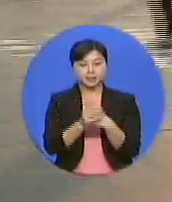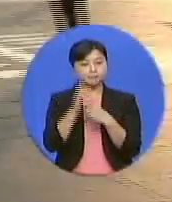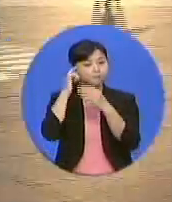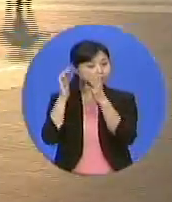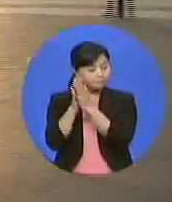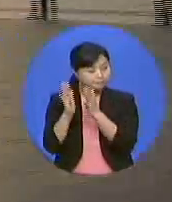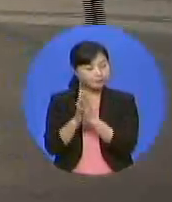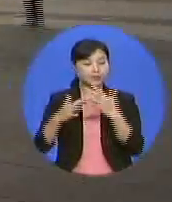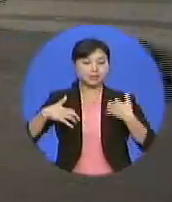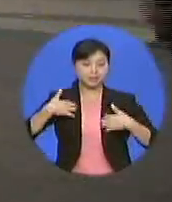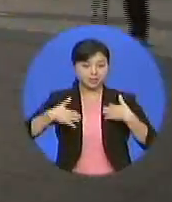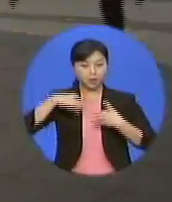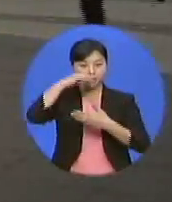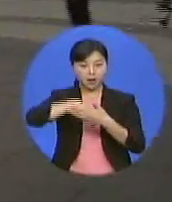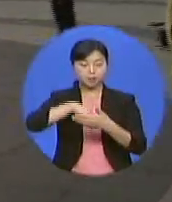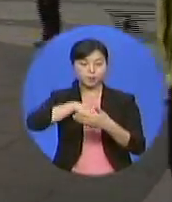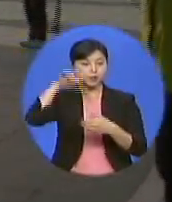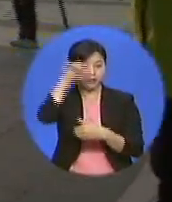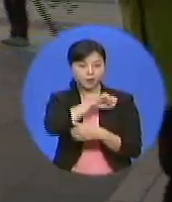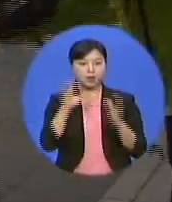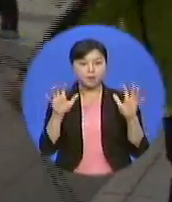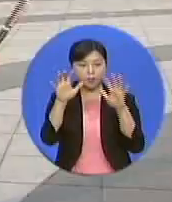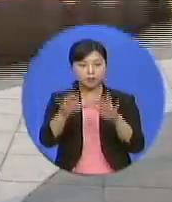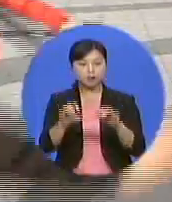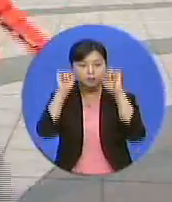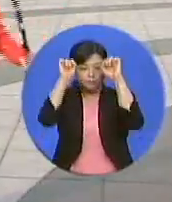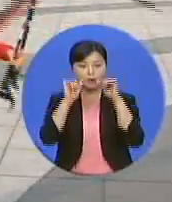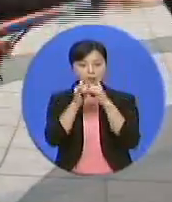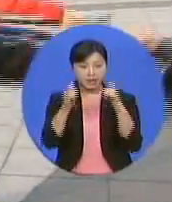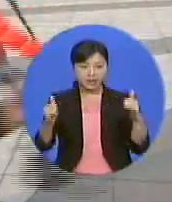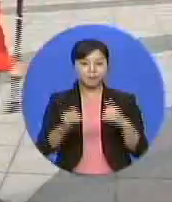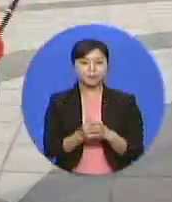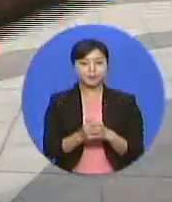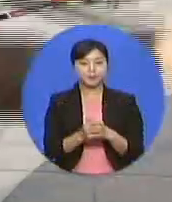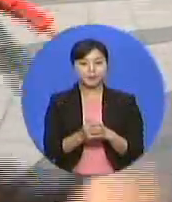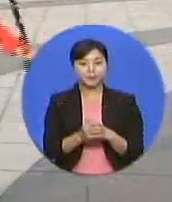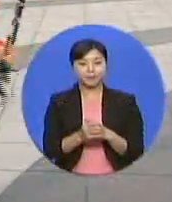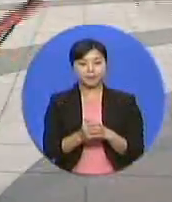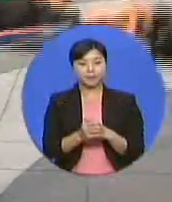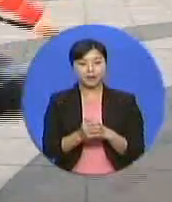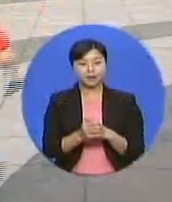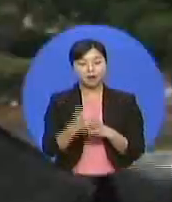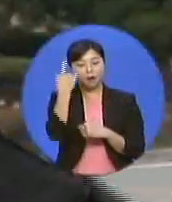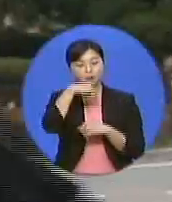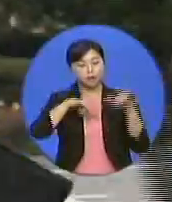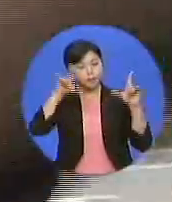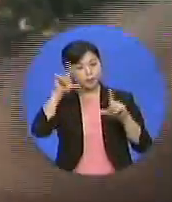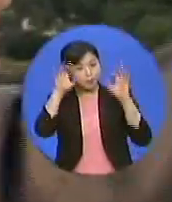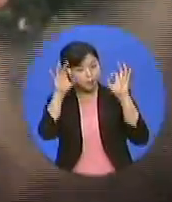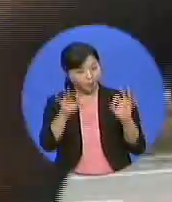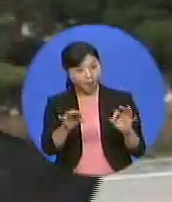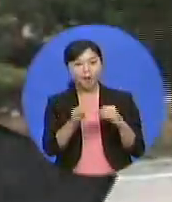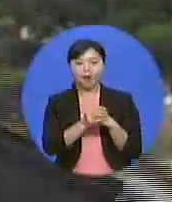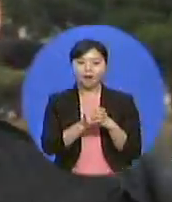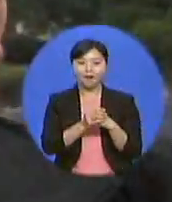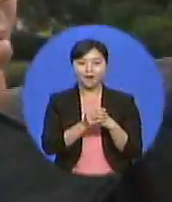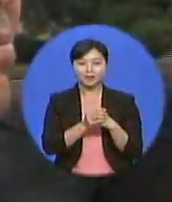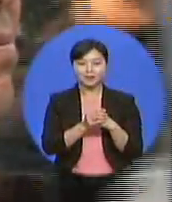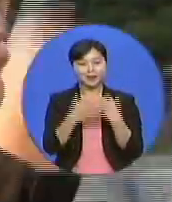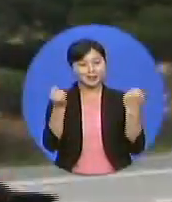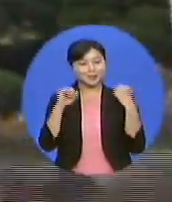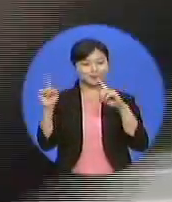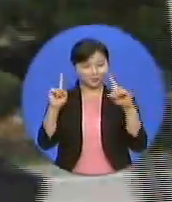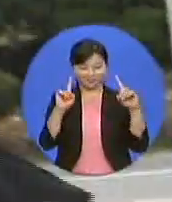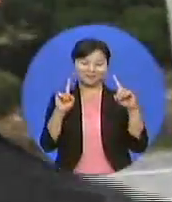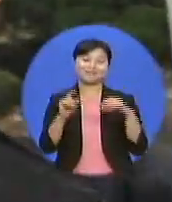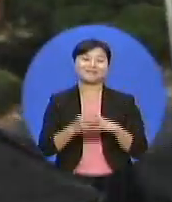자발적이고도 즐거운 마음으로 새벽 일찍 모여 운동하는 사람들. 그래서인지 사람들의 표정에는 생기가